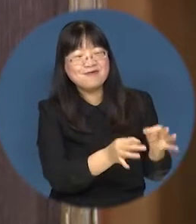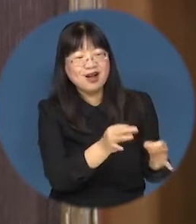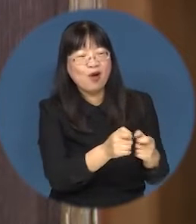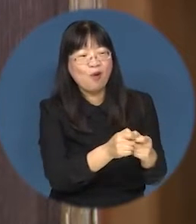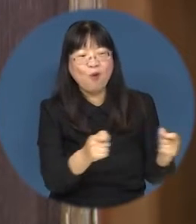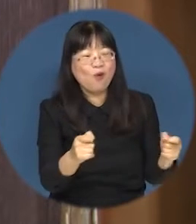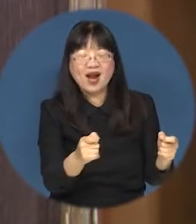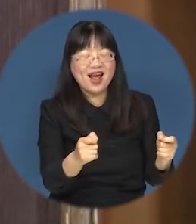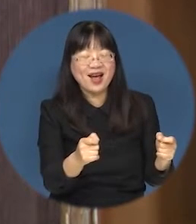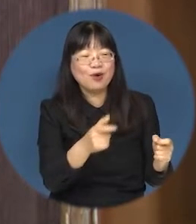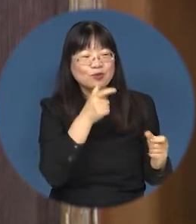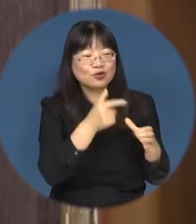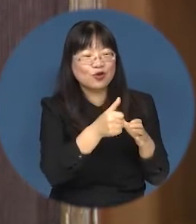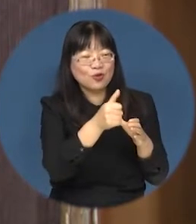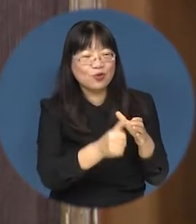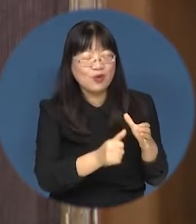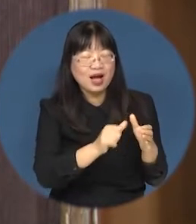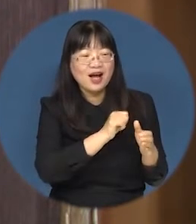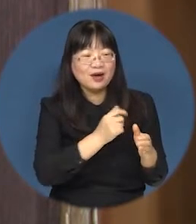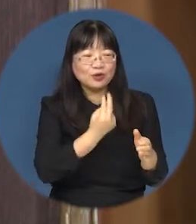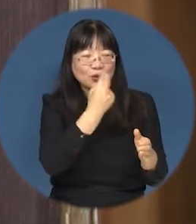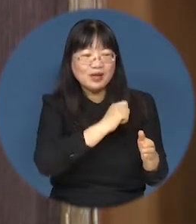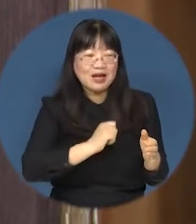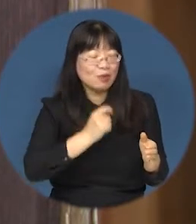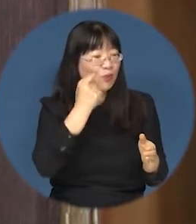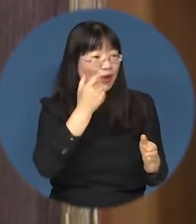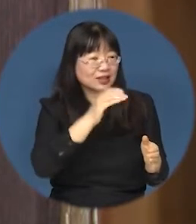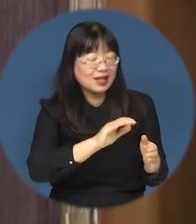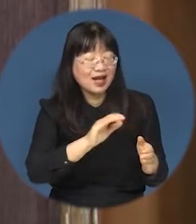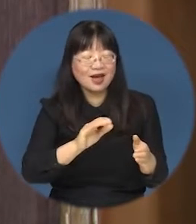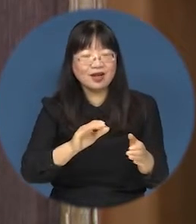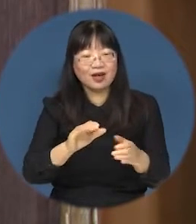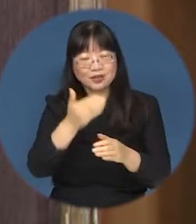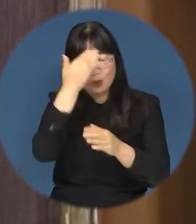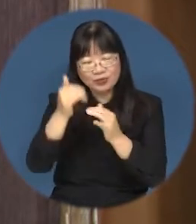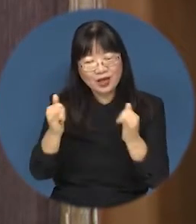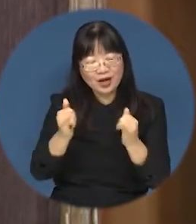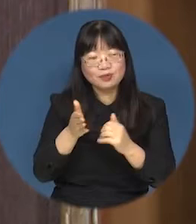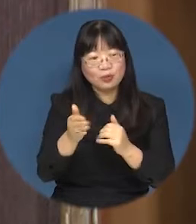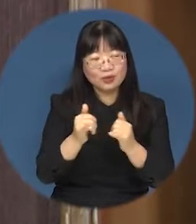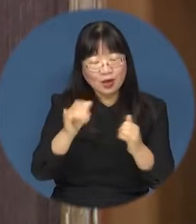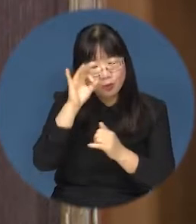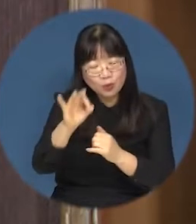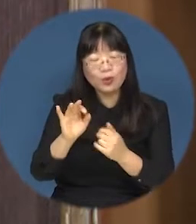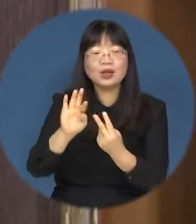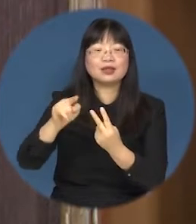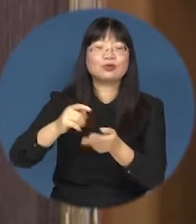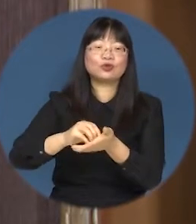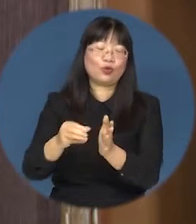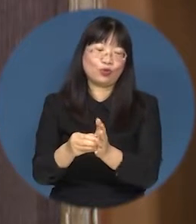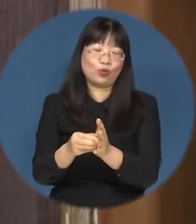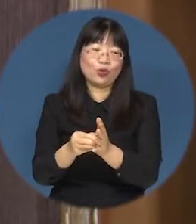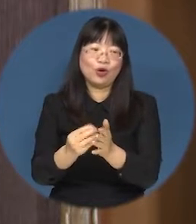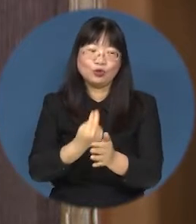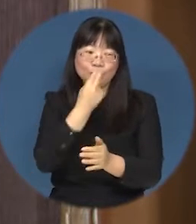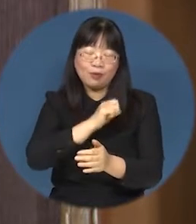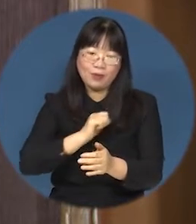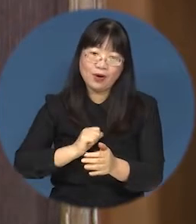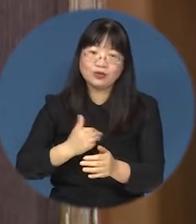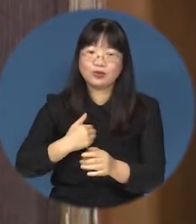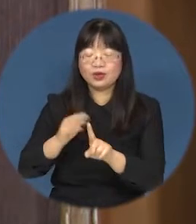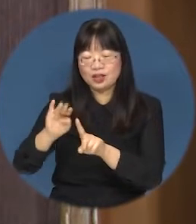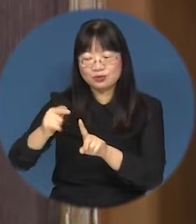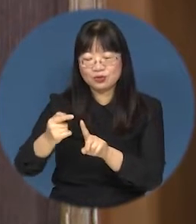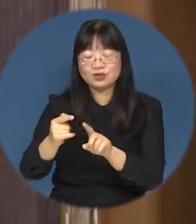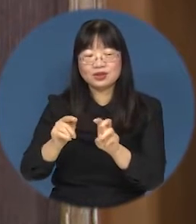오래 모시는데 숨 오래 참는 친구들은 포토그래퍼들은 대개 한 2분 정도. 근데 저는 한 1분 한